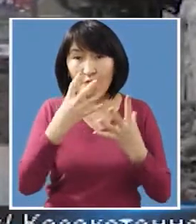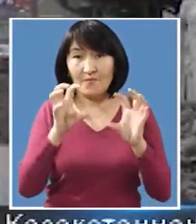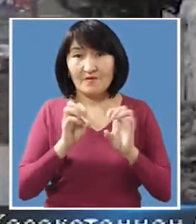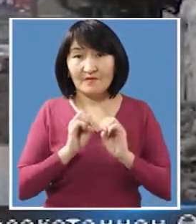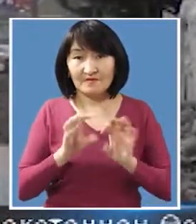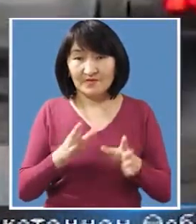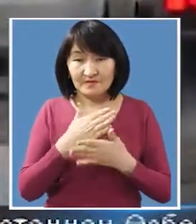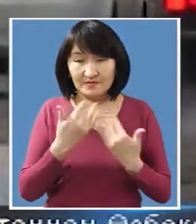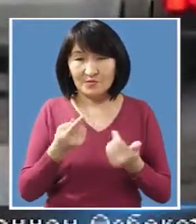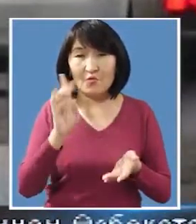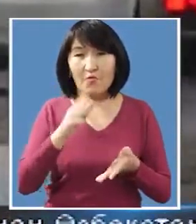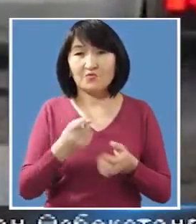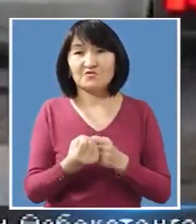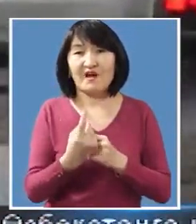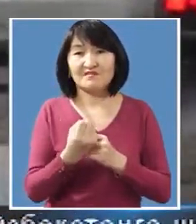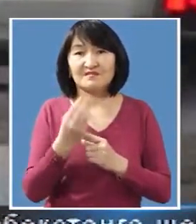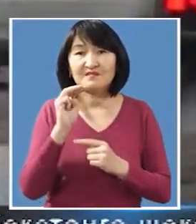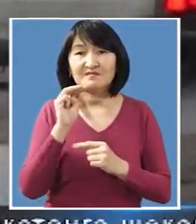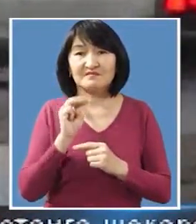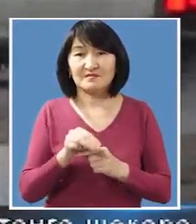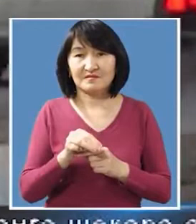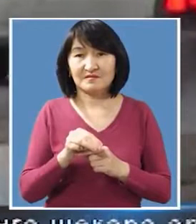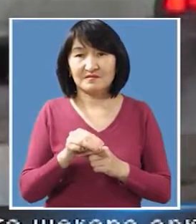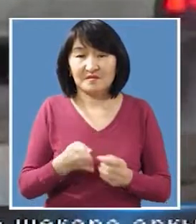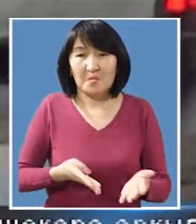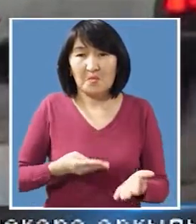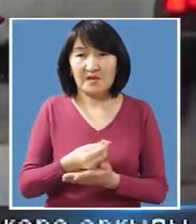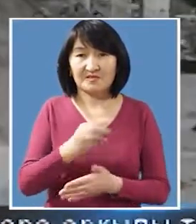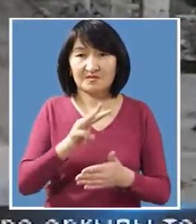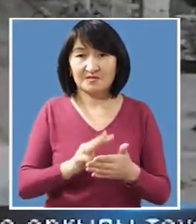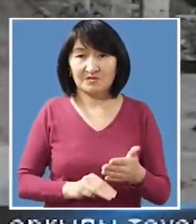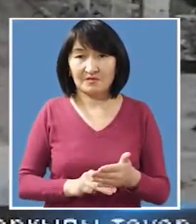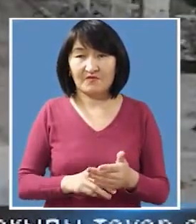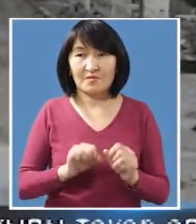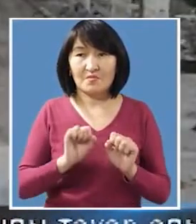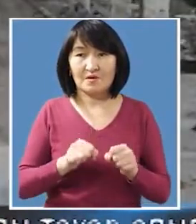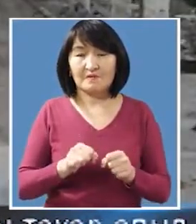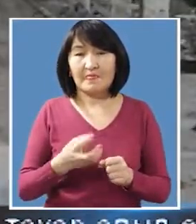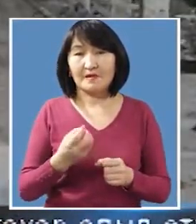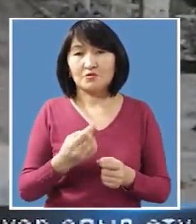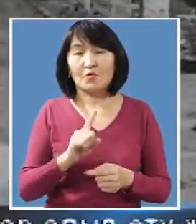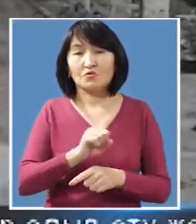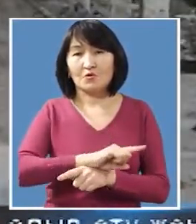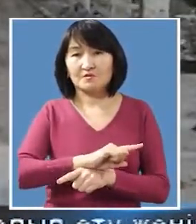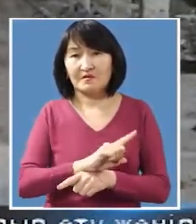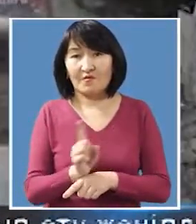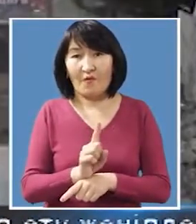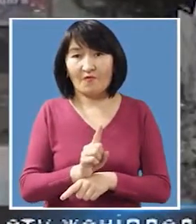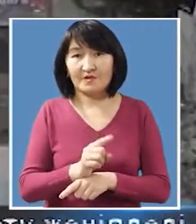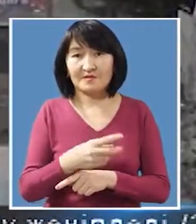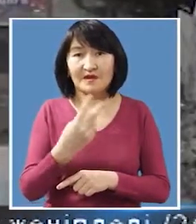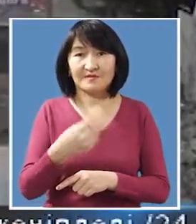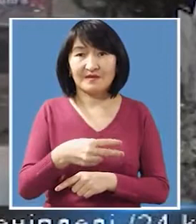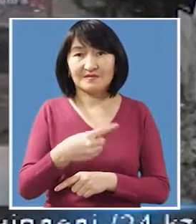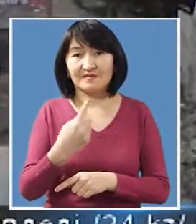Қазір 7 мың теңгесін сарп етеді. Тіпті бір мәрте ескерту жасалуы да мүмкін. Жылдамдықты 10-20